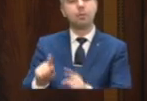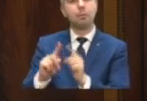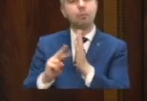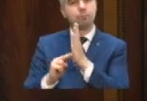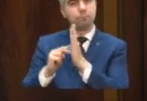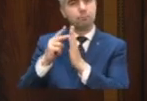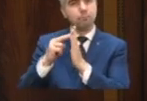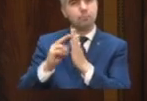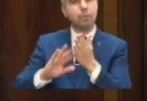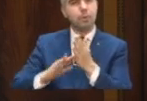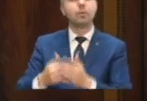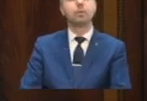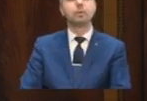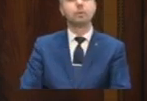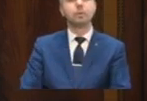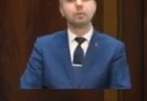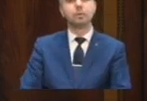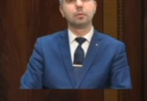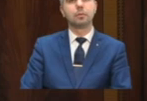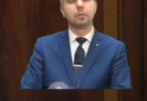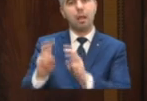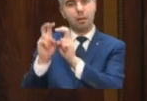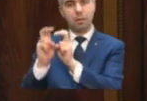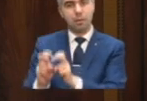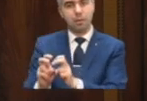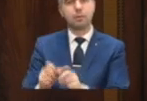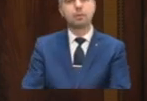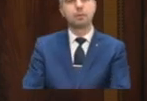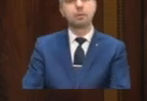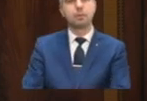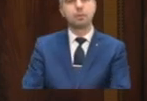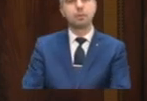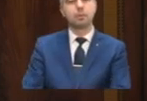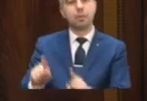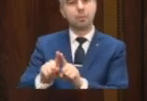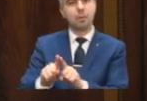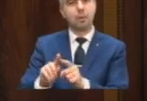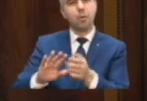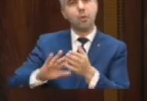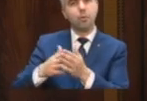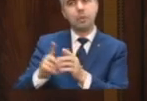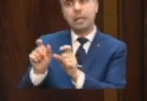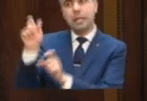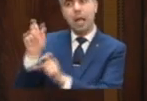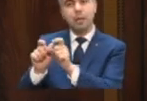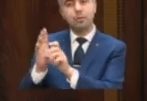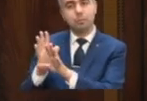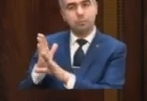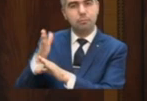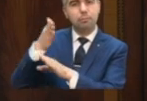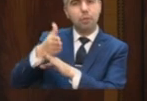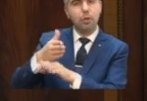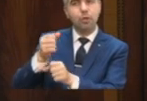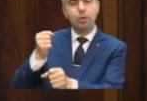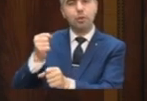غير زعما نقصة، لأنه ما وجدش واحد الجاذبية عند المستثمرين